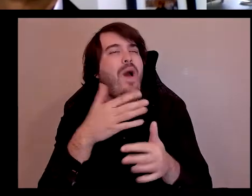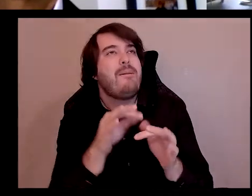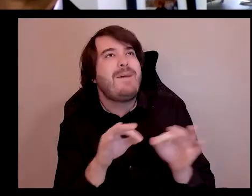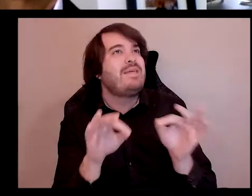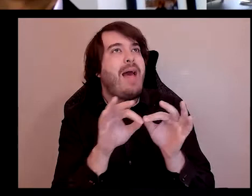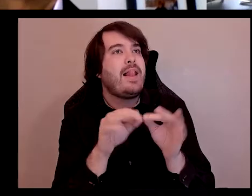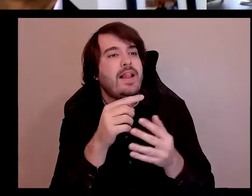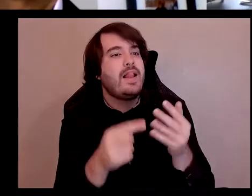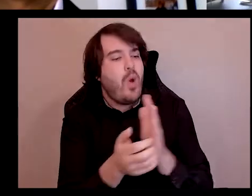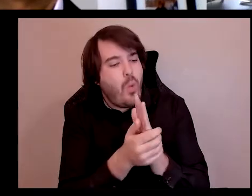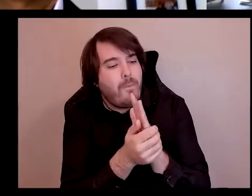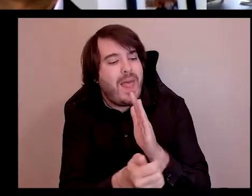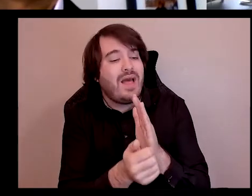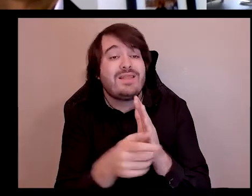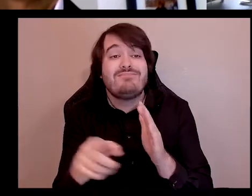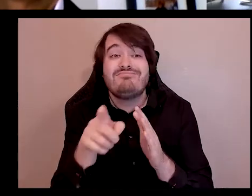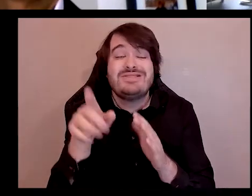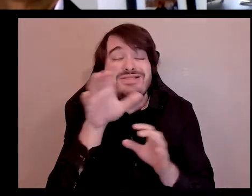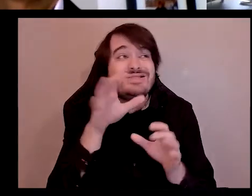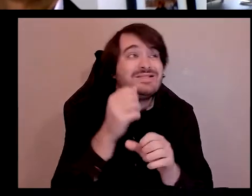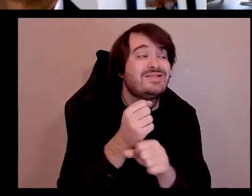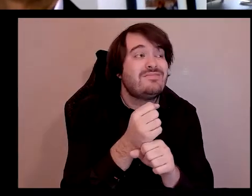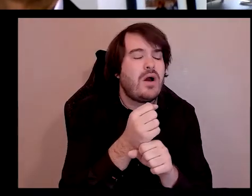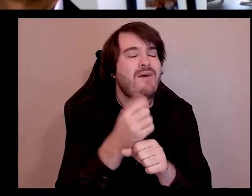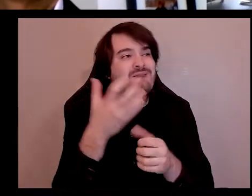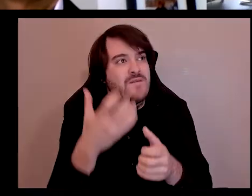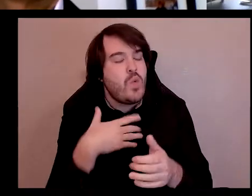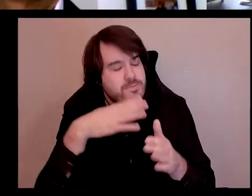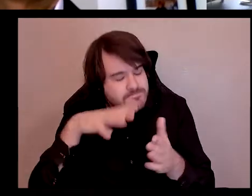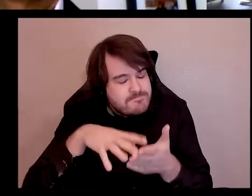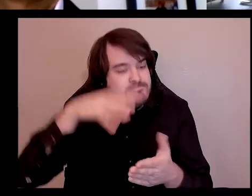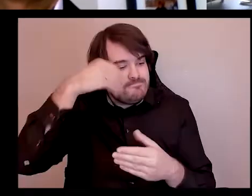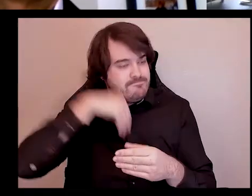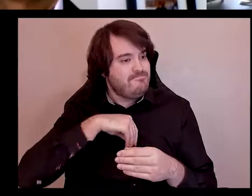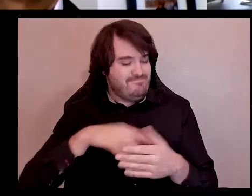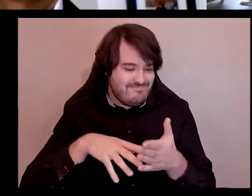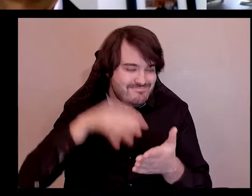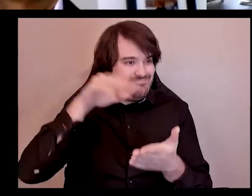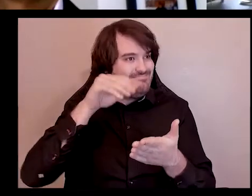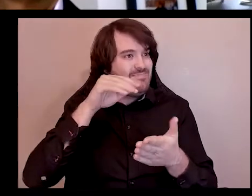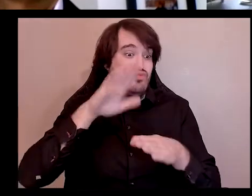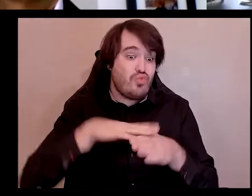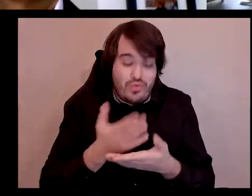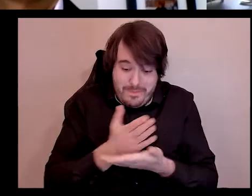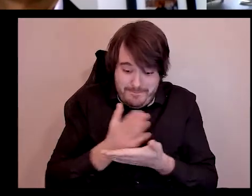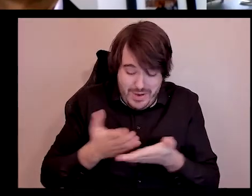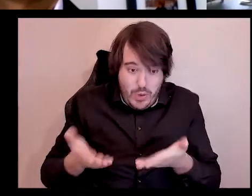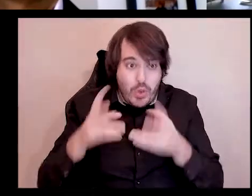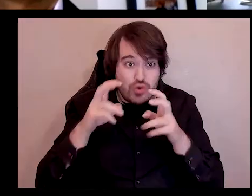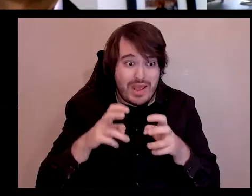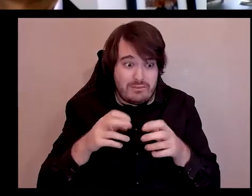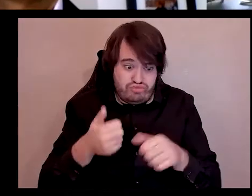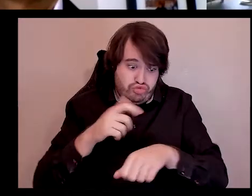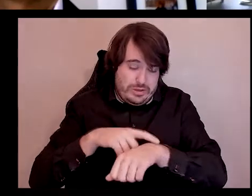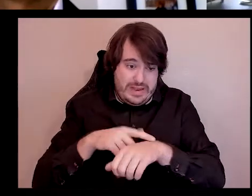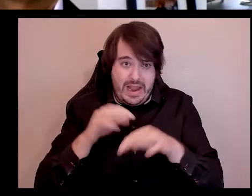vos collaborateurs. Quelles sont les principales compétences que les chercheurs d'emploi cherchent à acquérir pendant cette